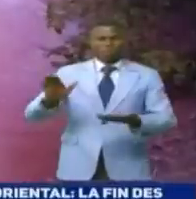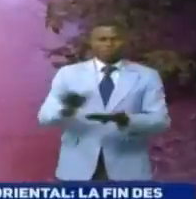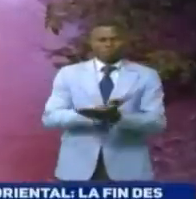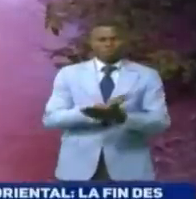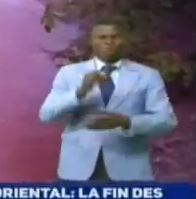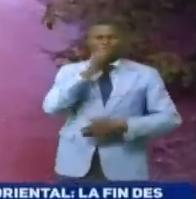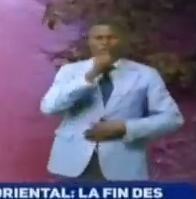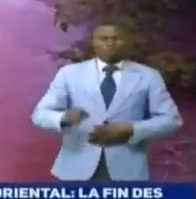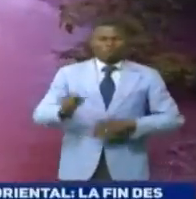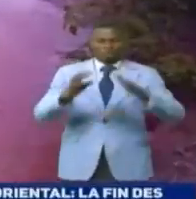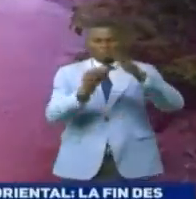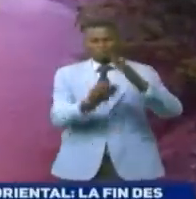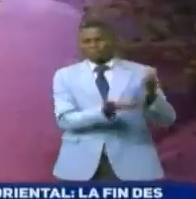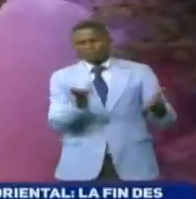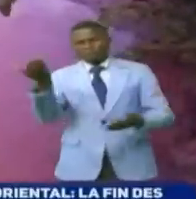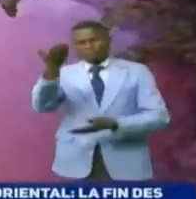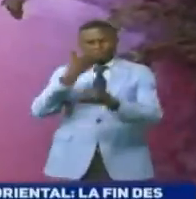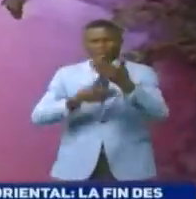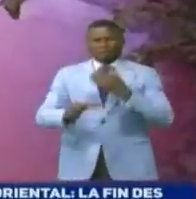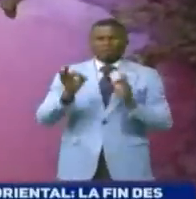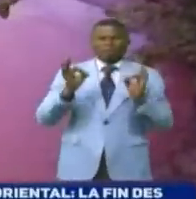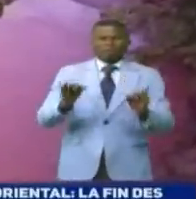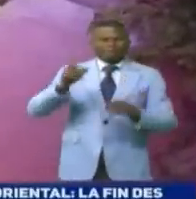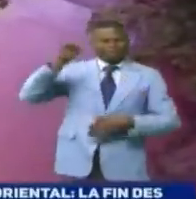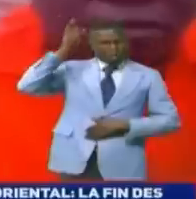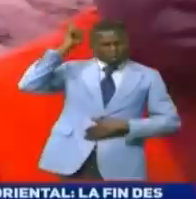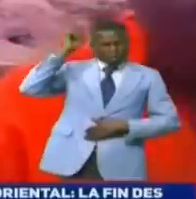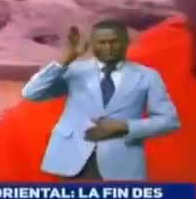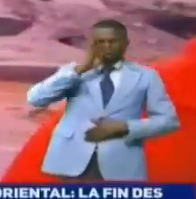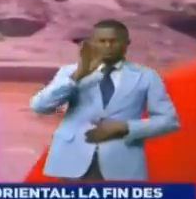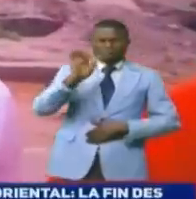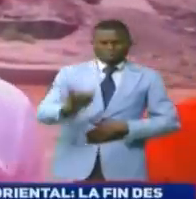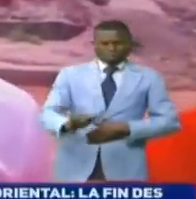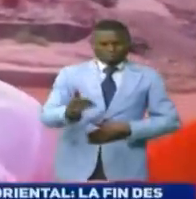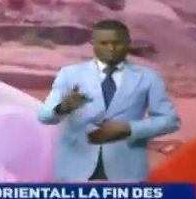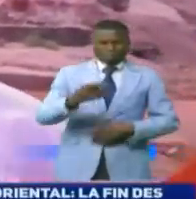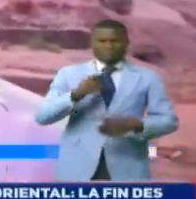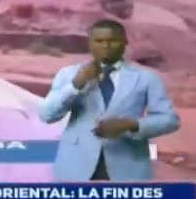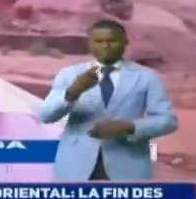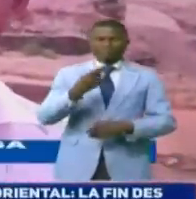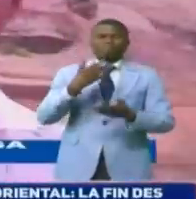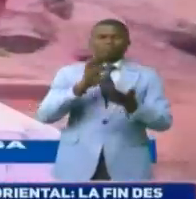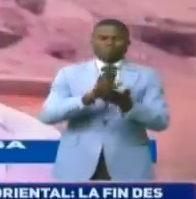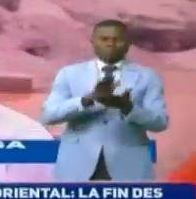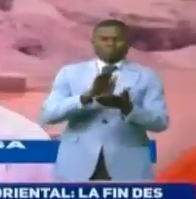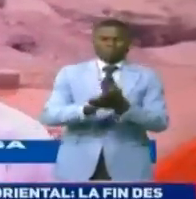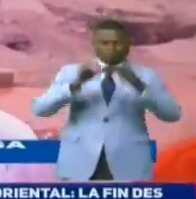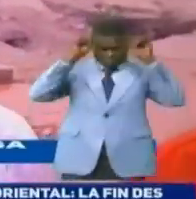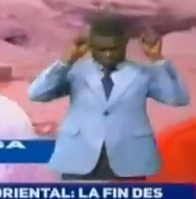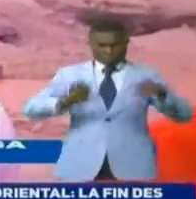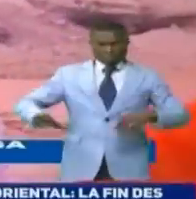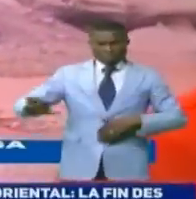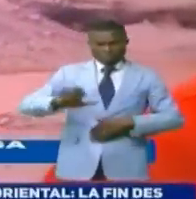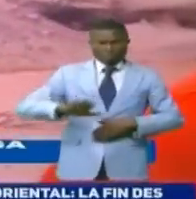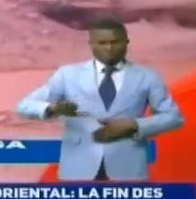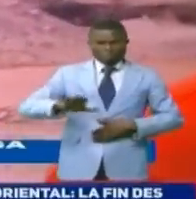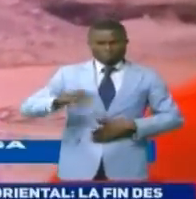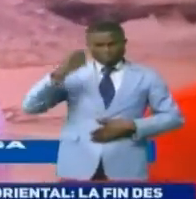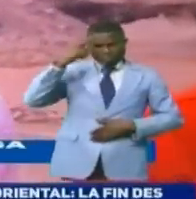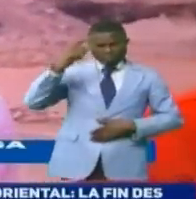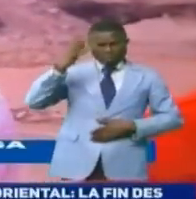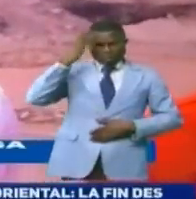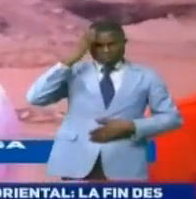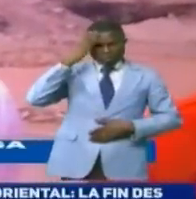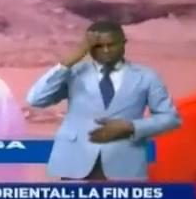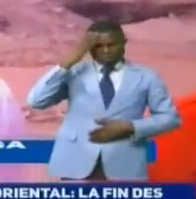pont dont pour la plupart date de l'époque coloniale. Je commence d'abord par remercier le chef de l'État pour avoir